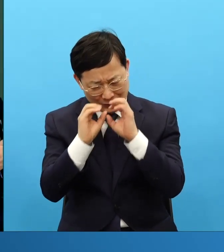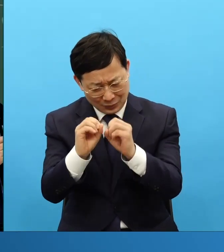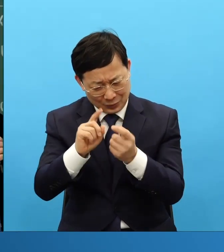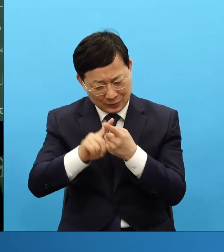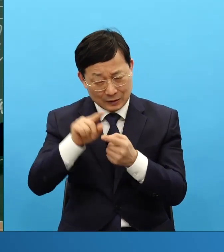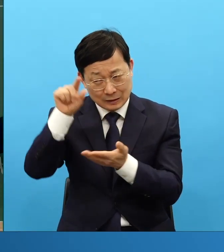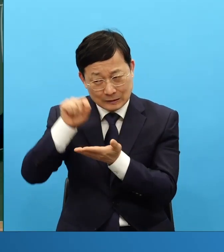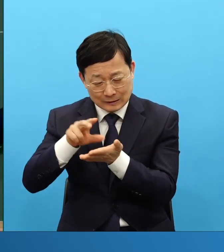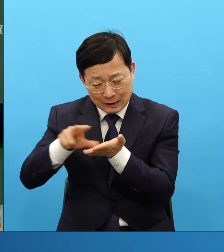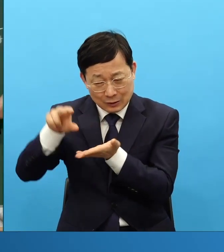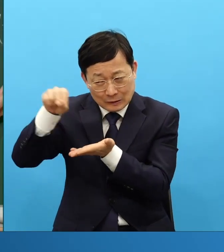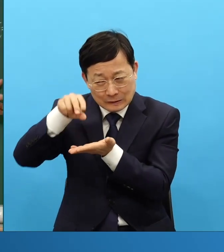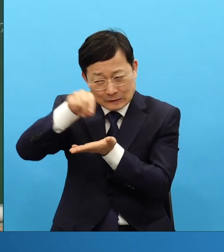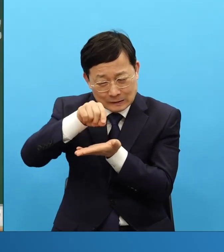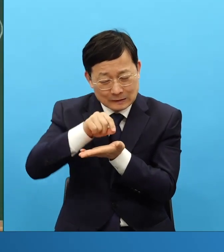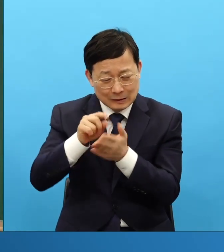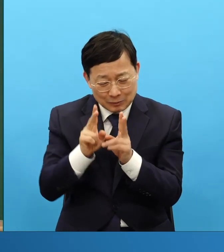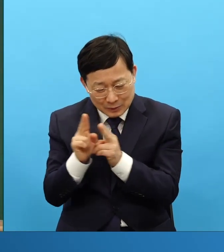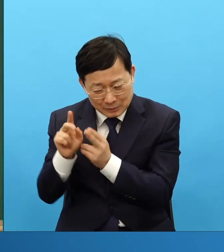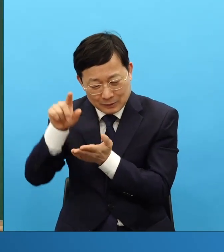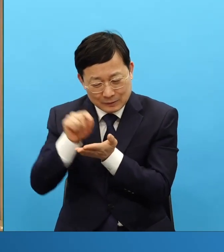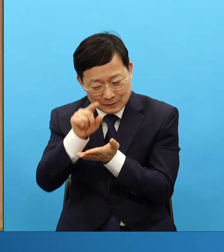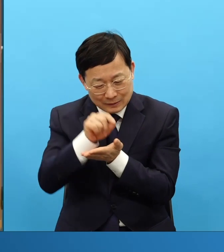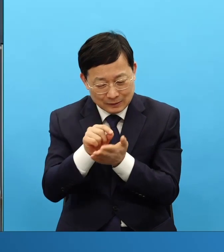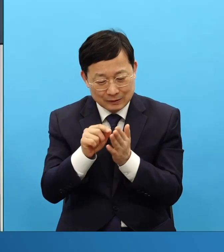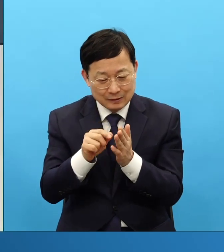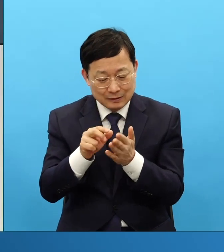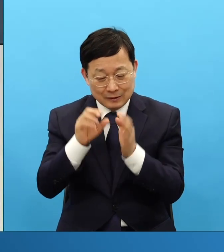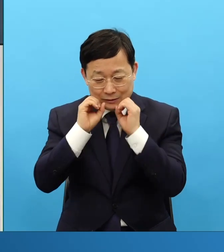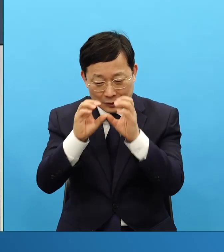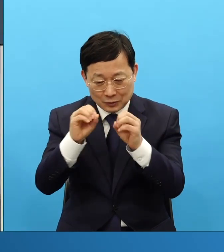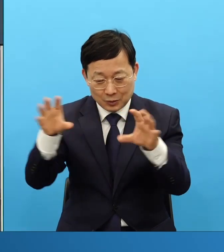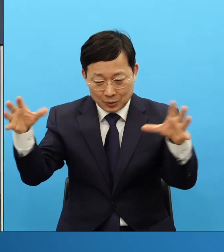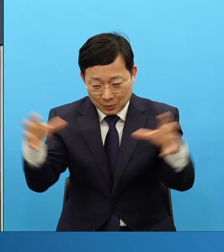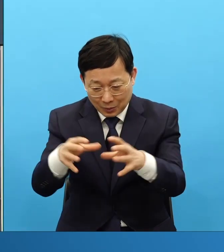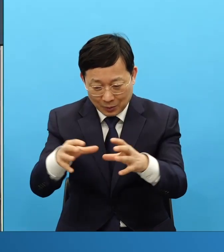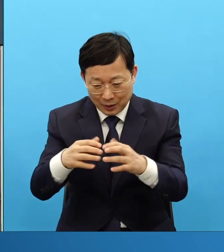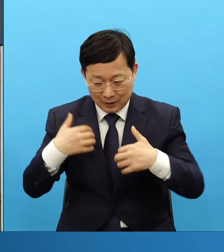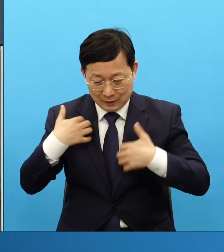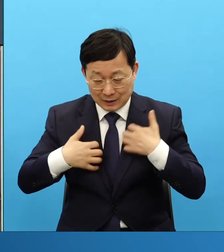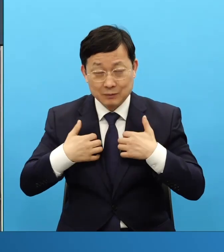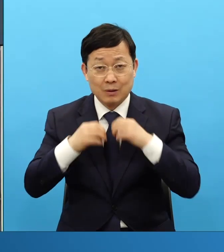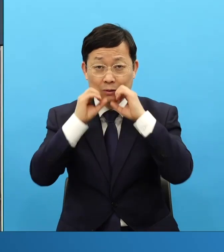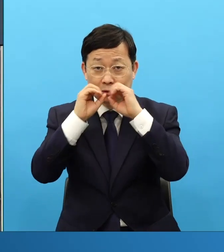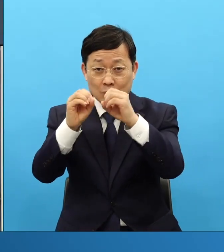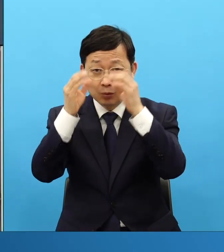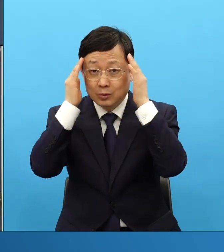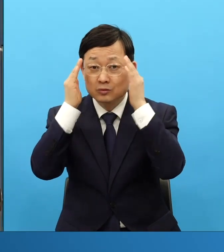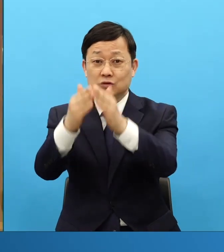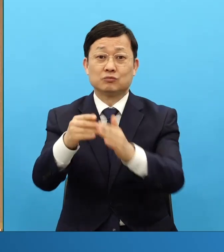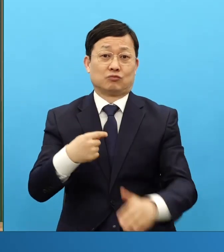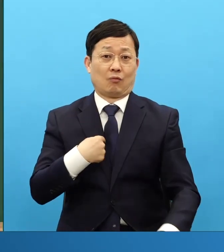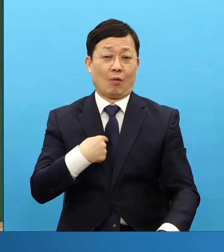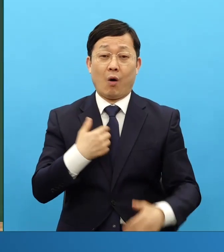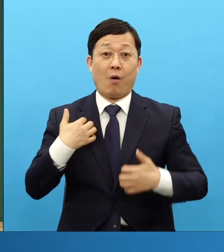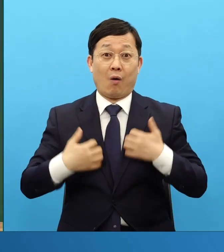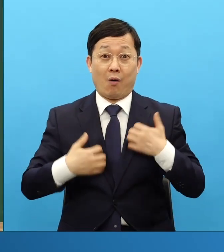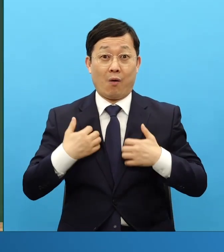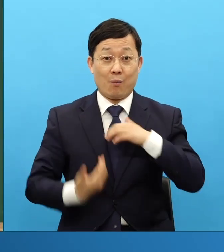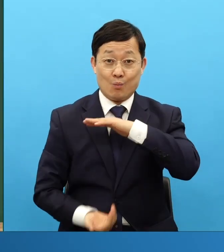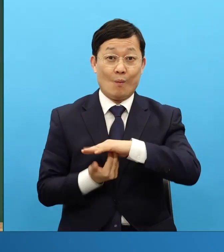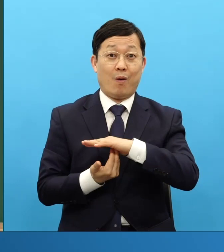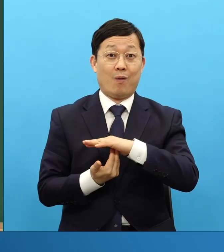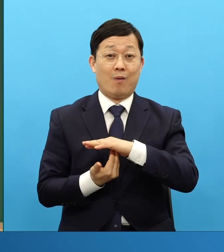as I attended seminary, I continued to edit 굉장히 evangelism. 지금 재밌다면 이상하지만 재밌더라니까요. It's, for lack of a better word, I say it was fun, but it really was fun.